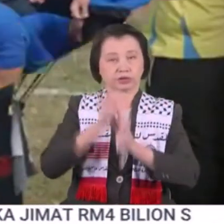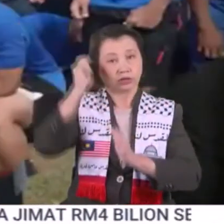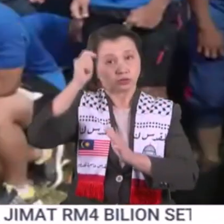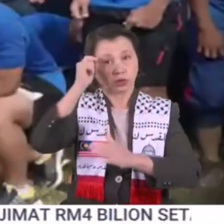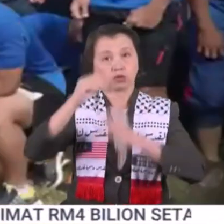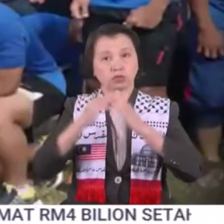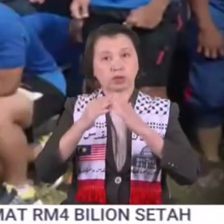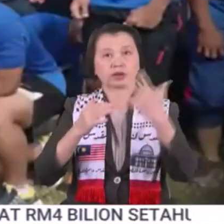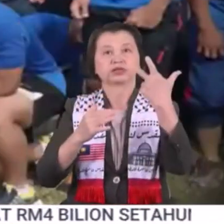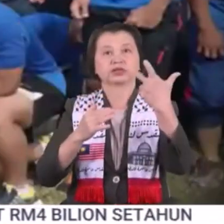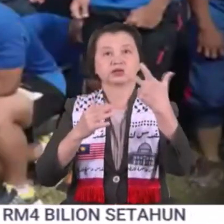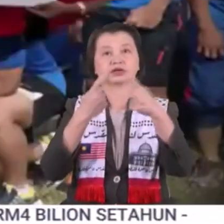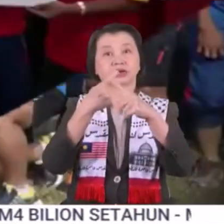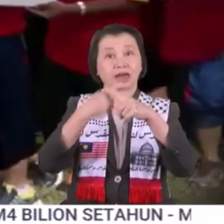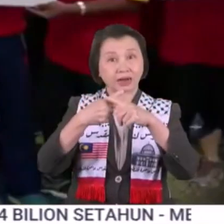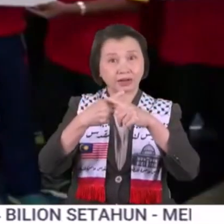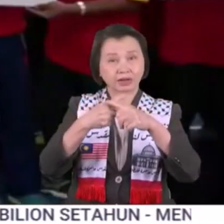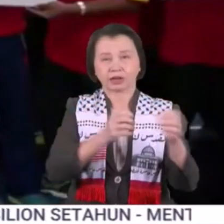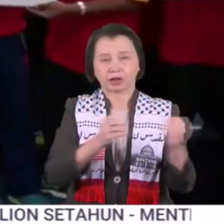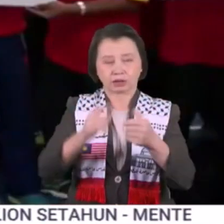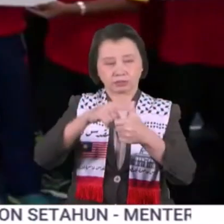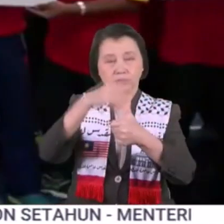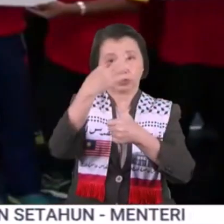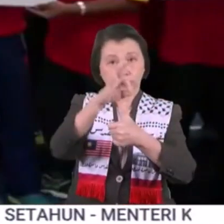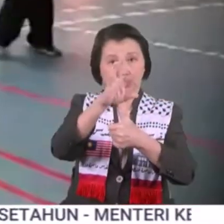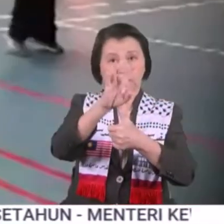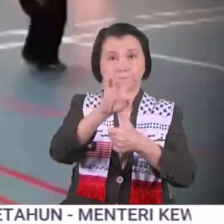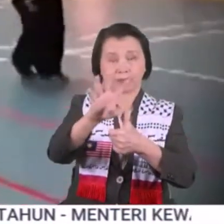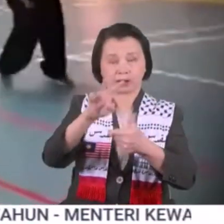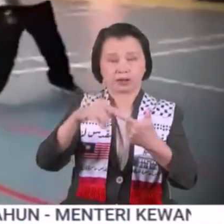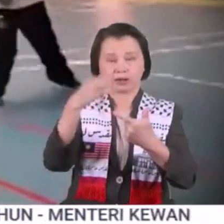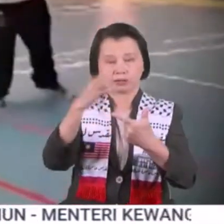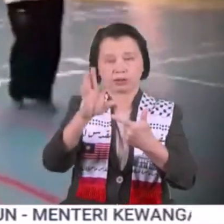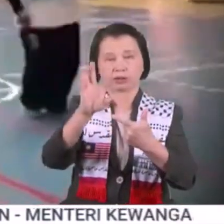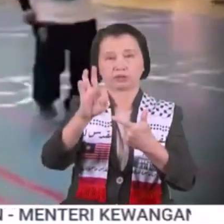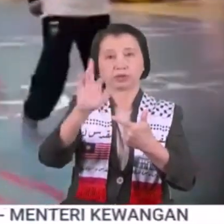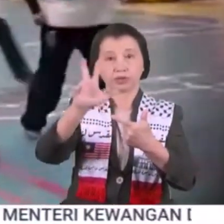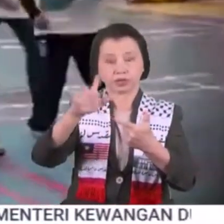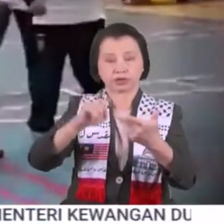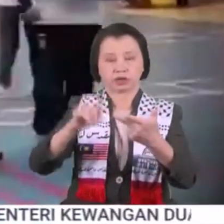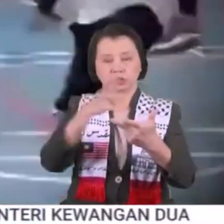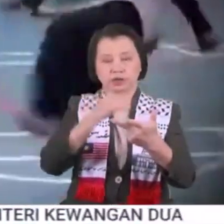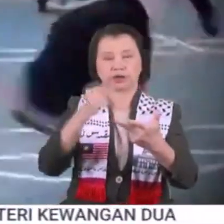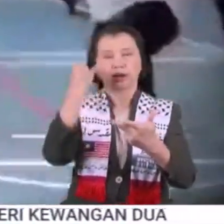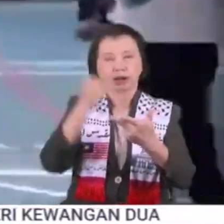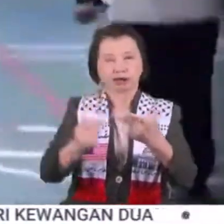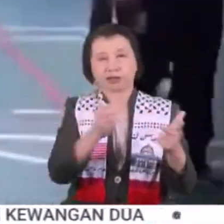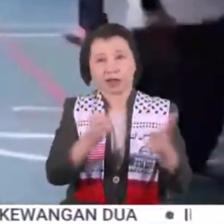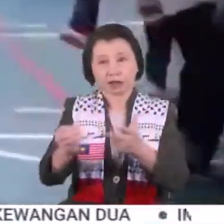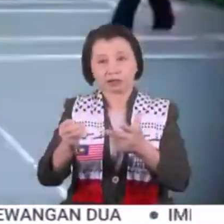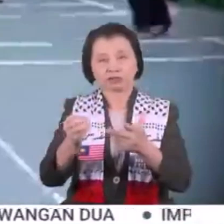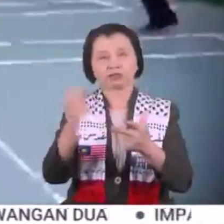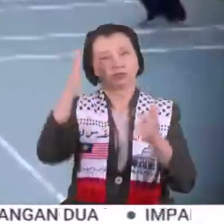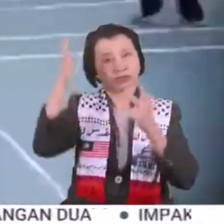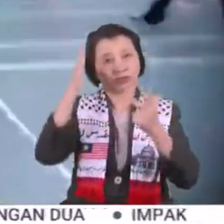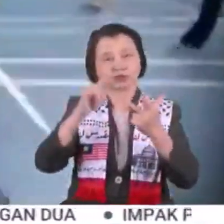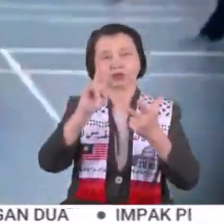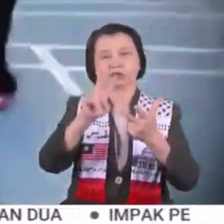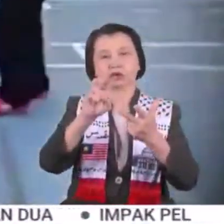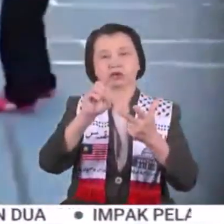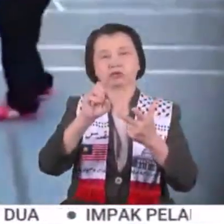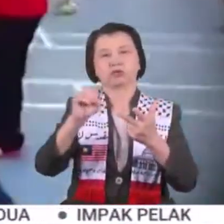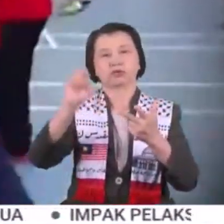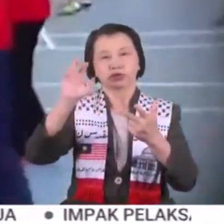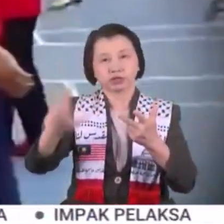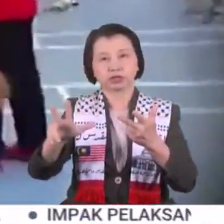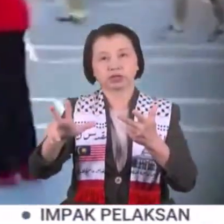rumah sebanyak 3 kali, iaitu pada tahun 1984, 1993 dan kali terakhir pada 2003. Sejak